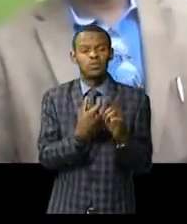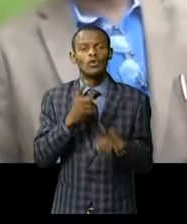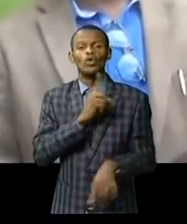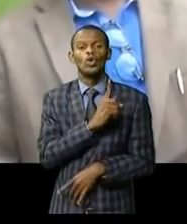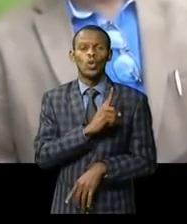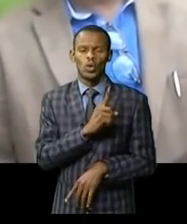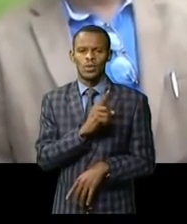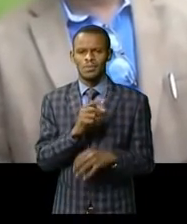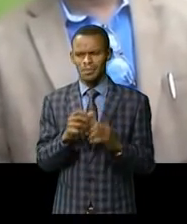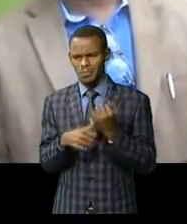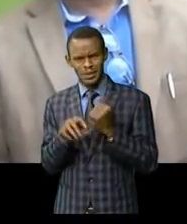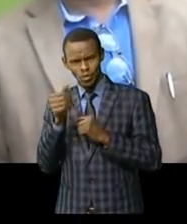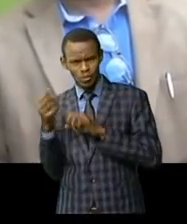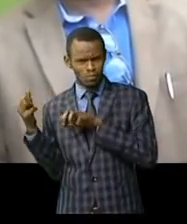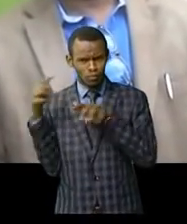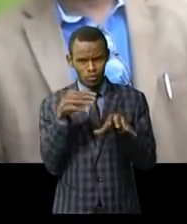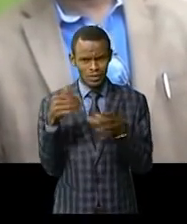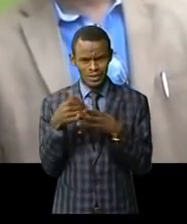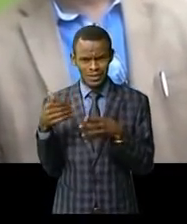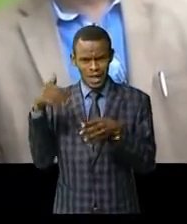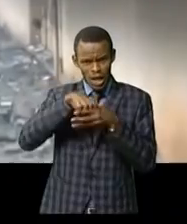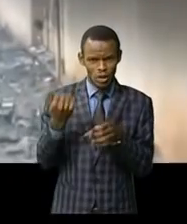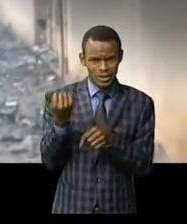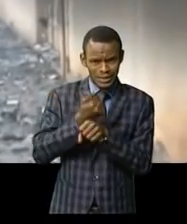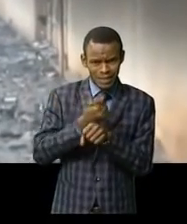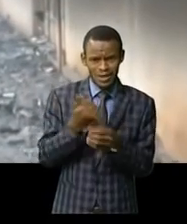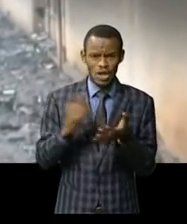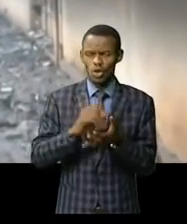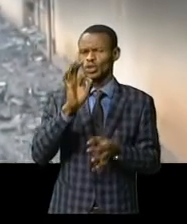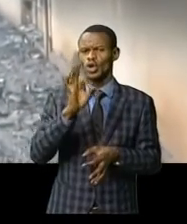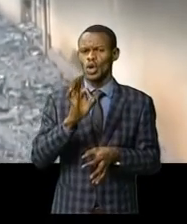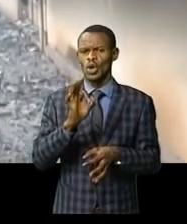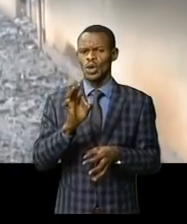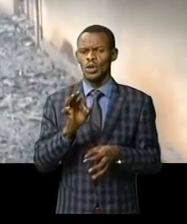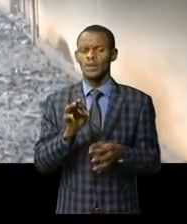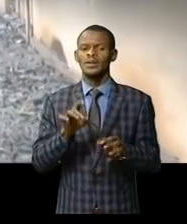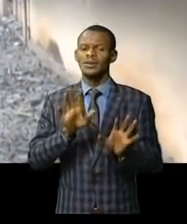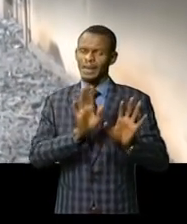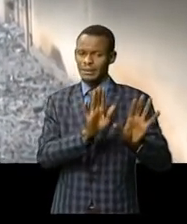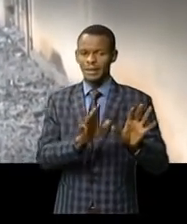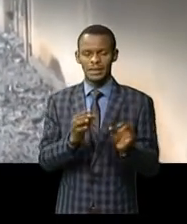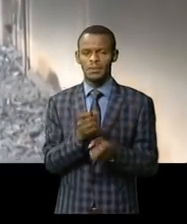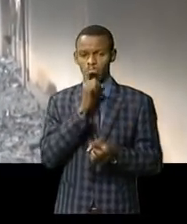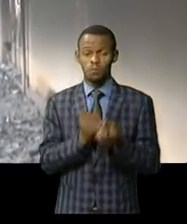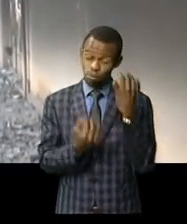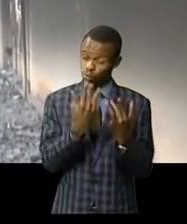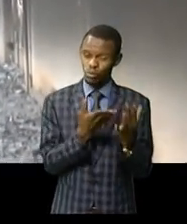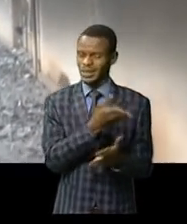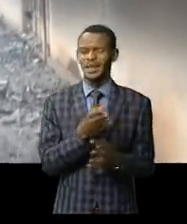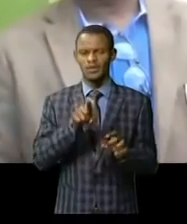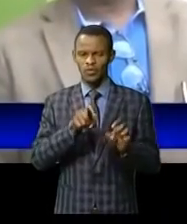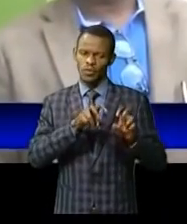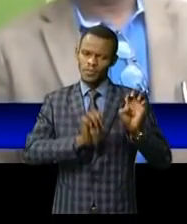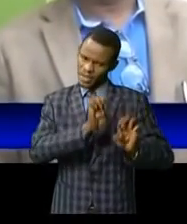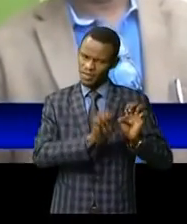de venir travailler ici. Donc, la petite conservation, il n'y a pas de décès, mais en termes de dégâts